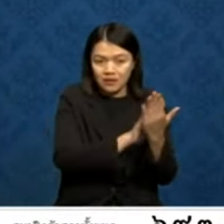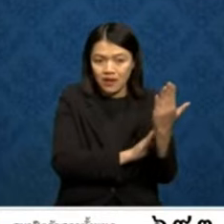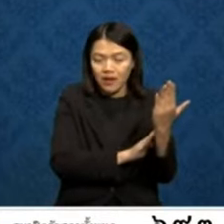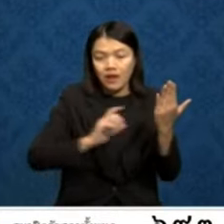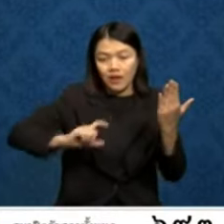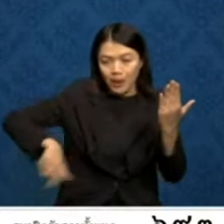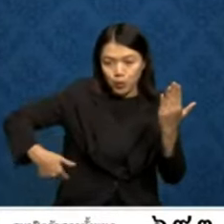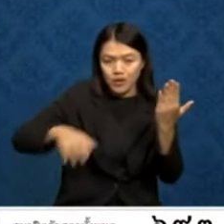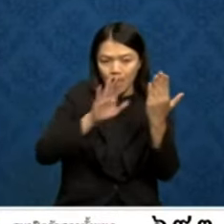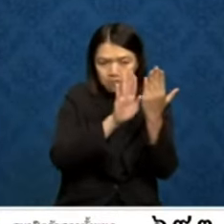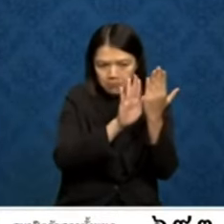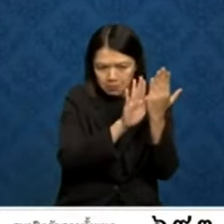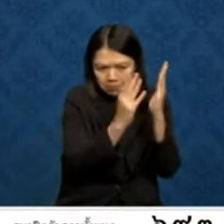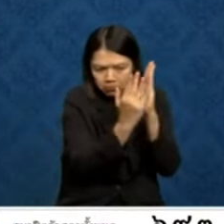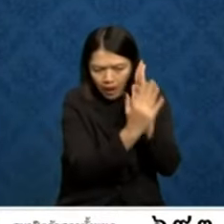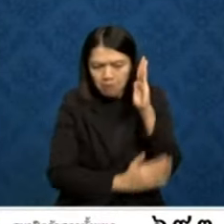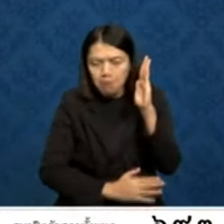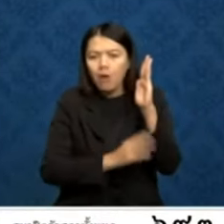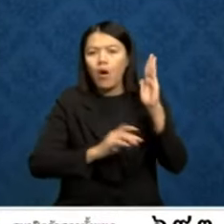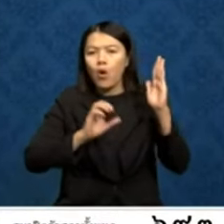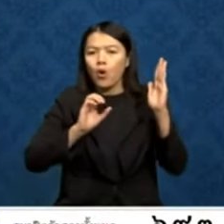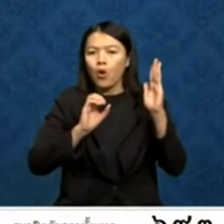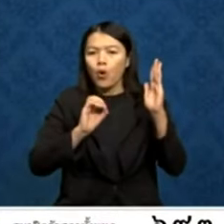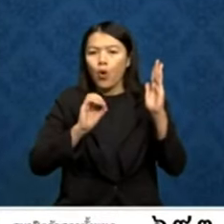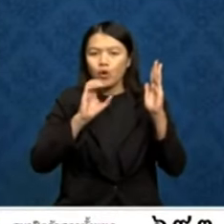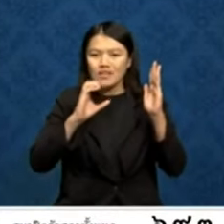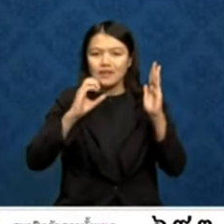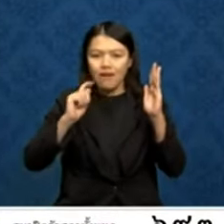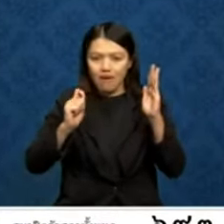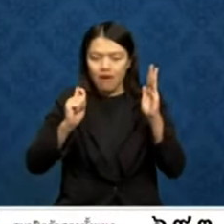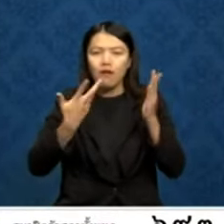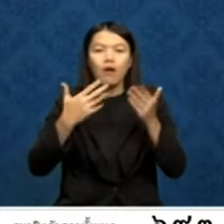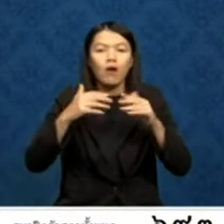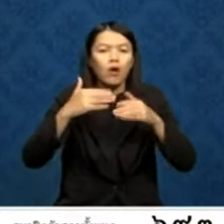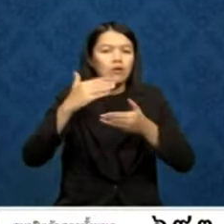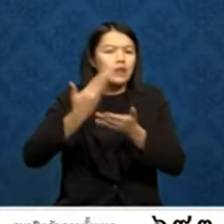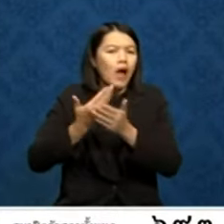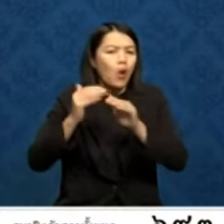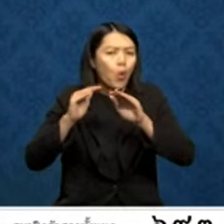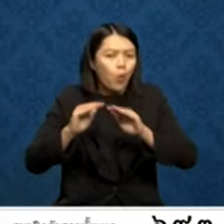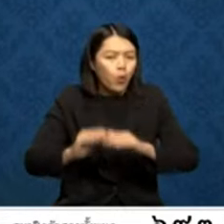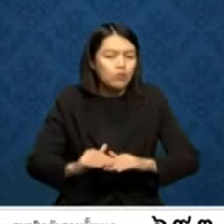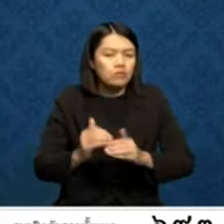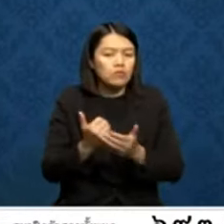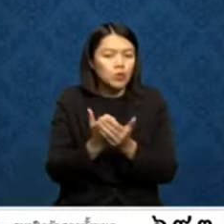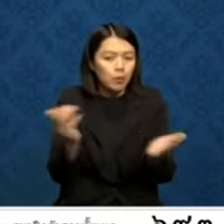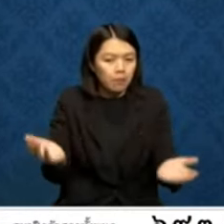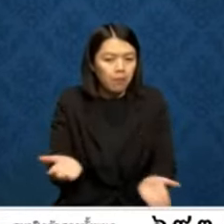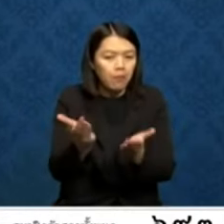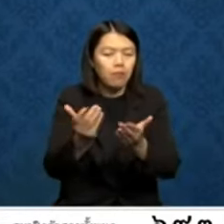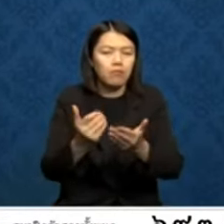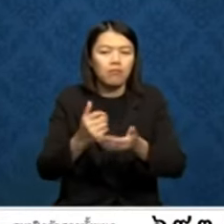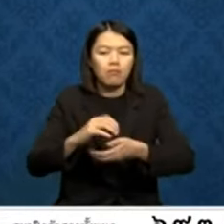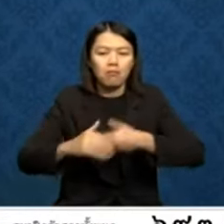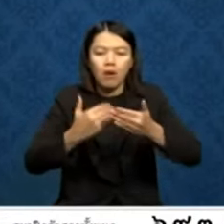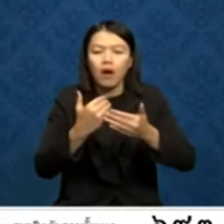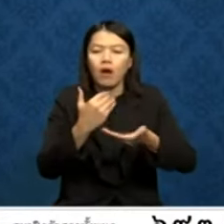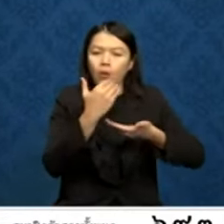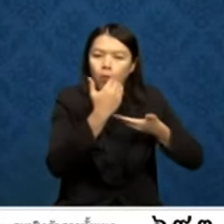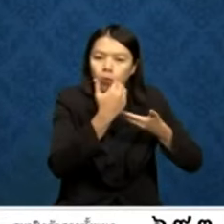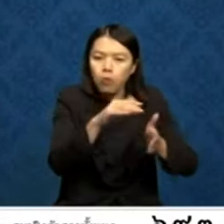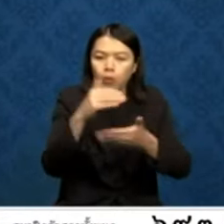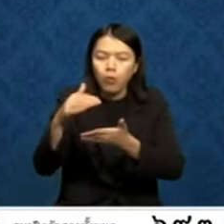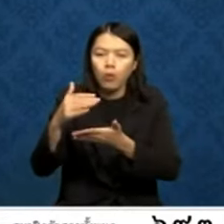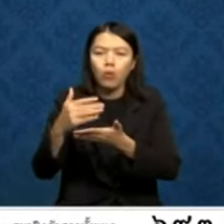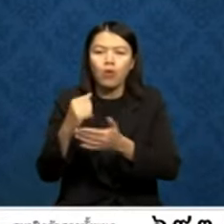เพื่อลดต้นทุนด้านพลังงานพร้อมทั้งผลักดันการพัฒนาระบบขนส่งมวลชนสา